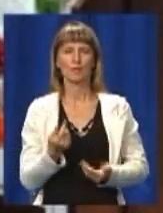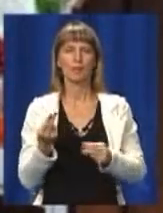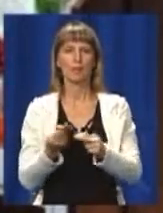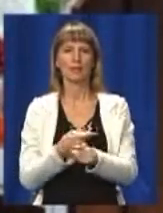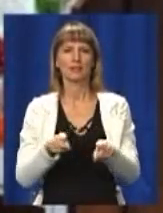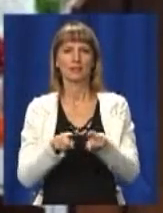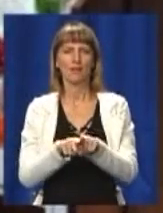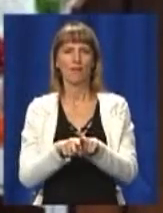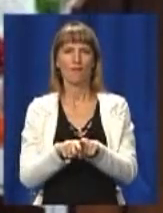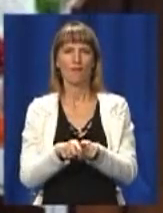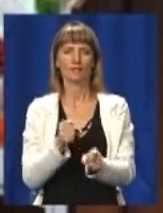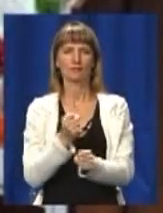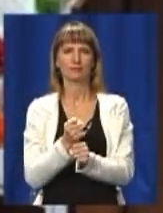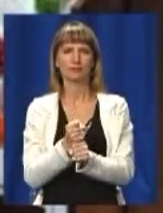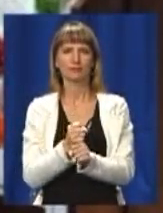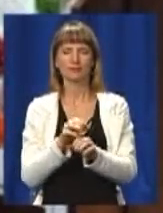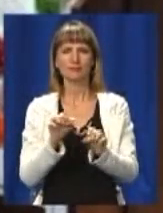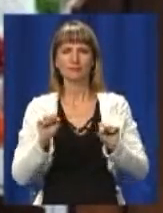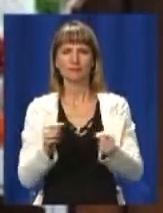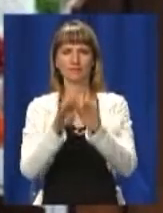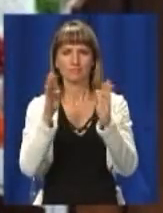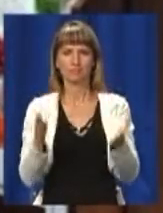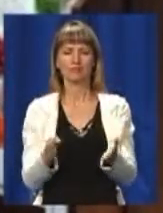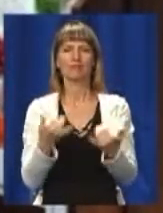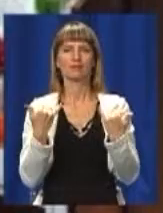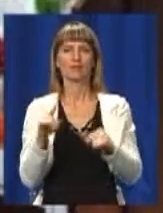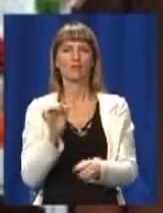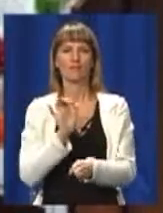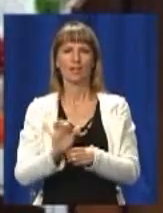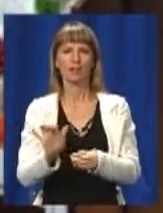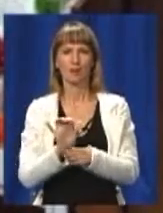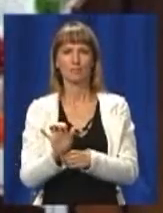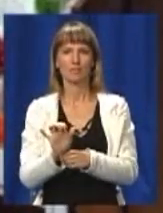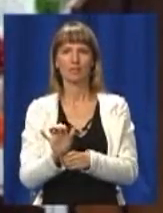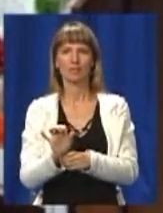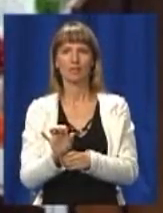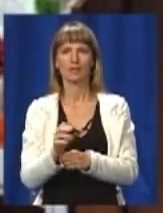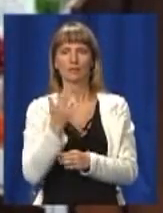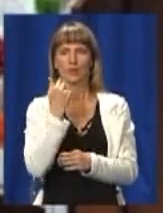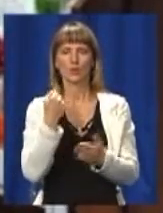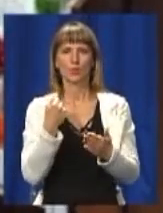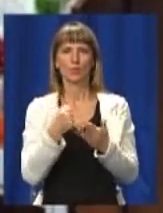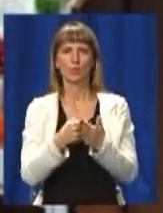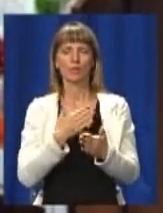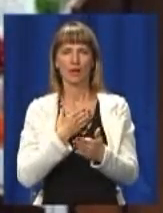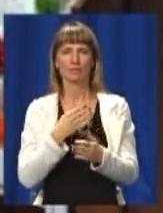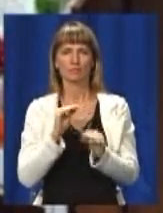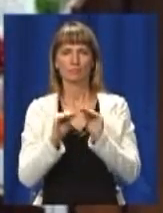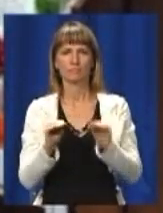такого витвору науки, як холодильник. Дивно, але виробництво цих звичних для нас домашніх приладів в